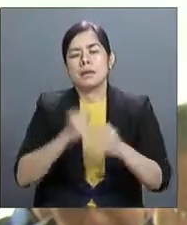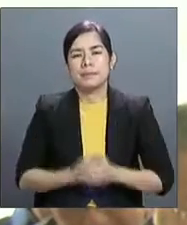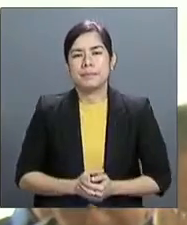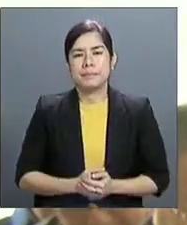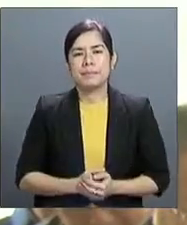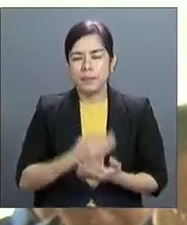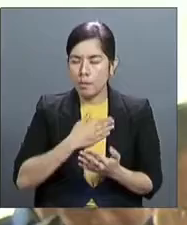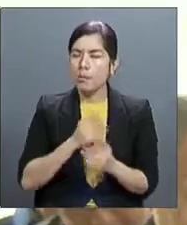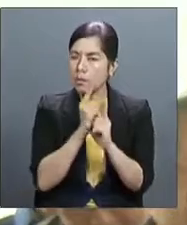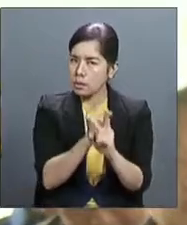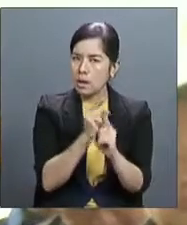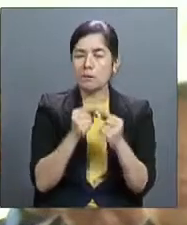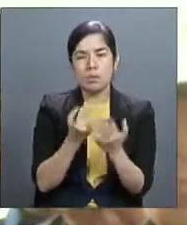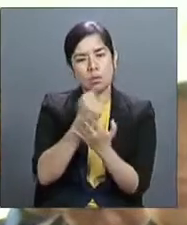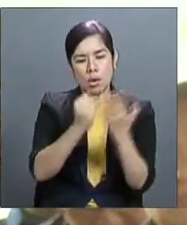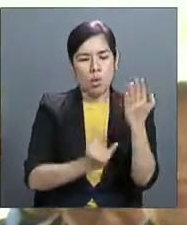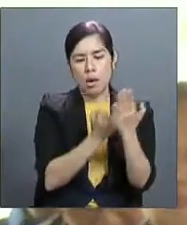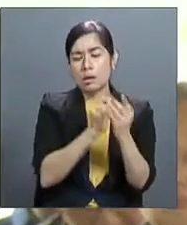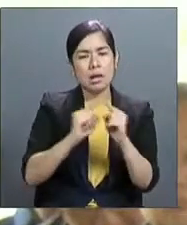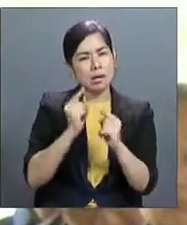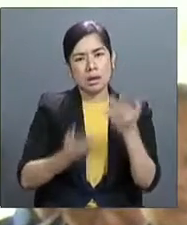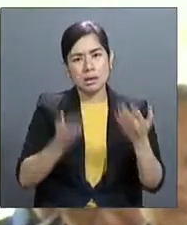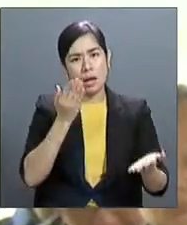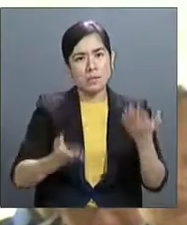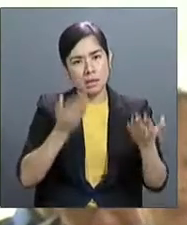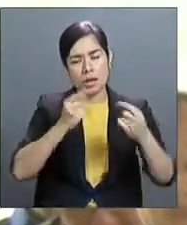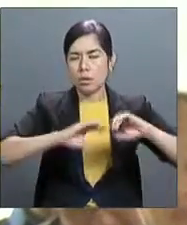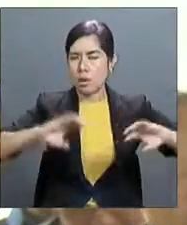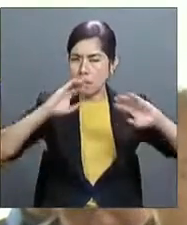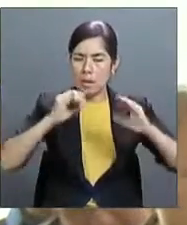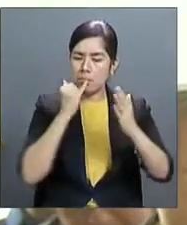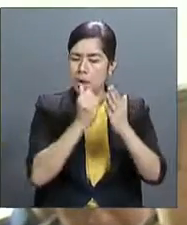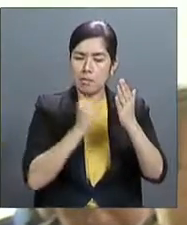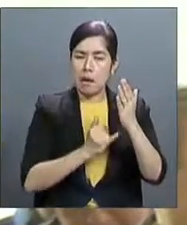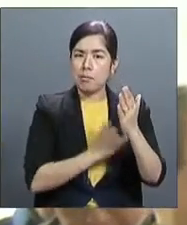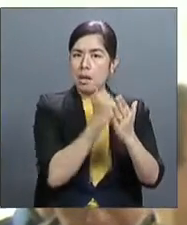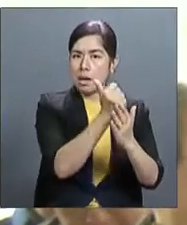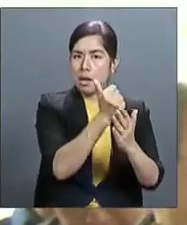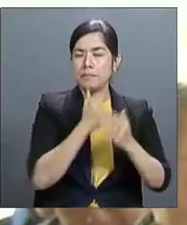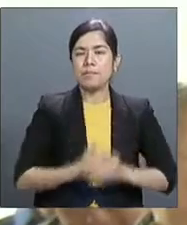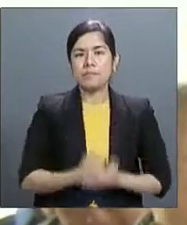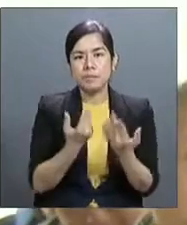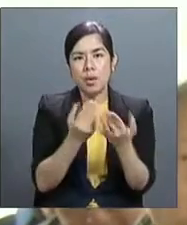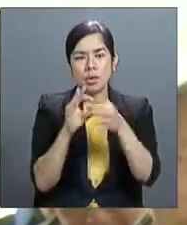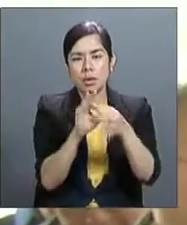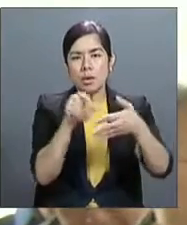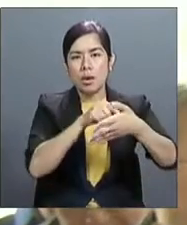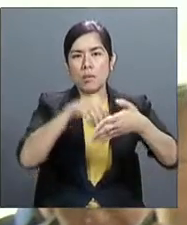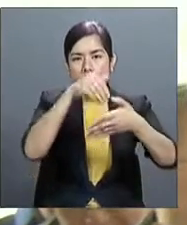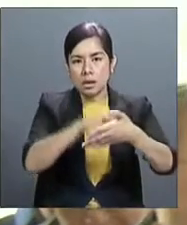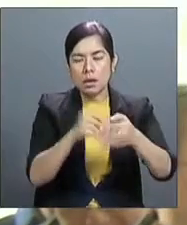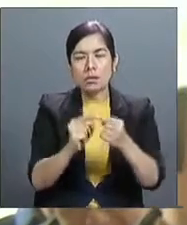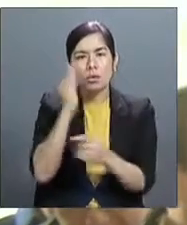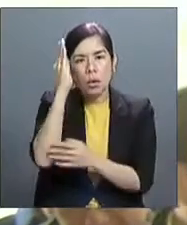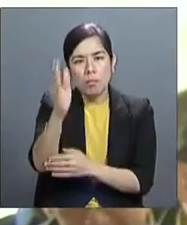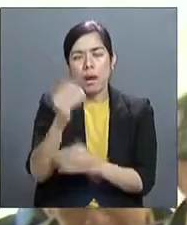ใช่ผมต้องไปได้ทุกที่ทุกพื้นที่ประเทศไทยทุกรัฐบาลต้องไปได้หมดจำไว้นะการเลือกตั้งอะไรต่างๆที่จะตามมาภายหลัง